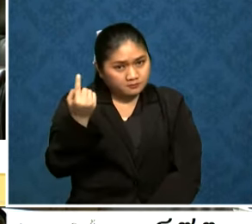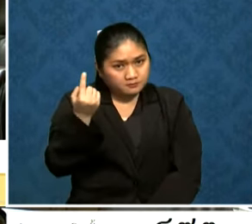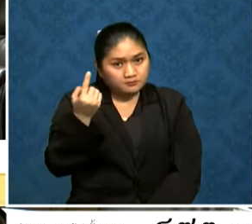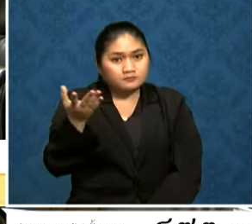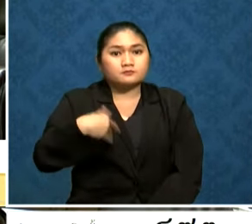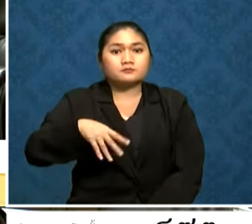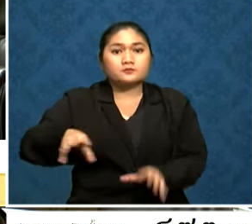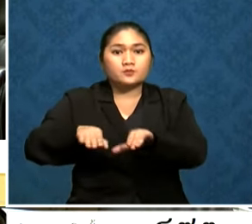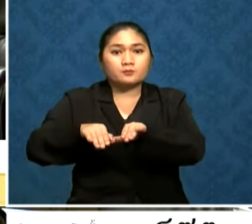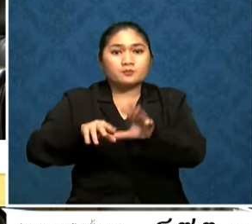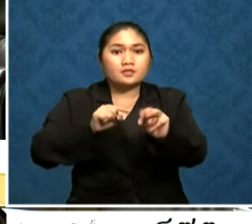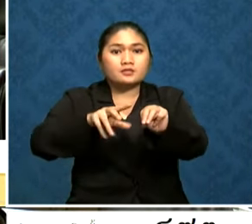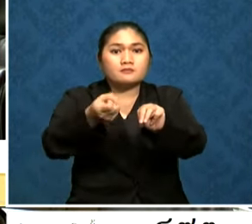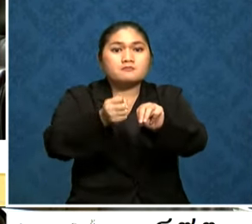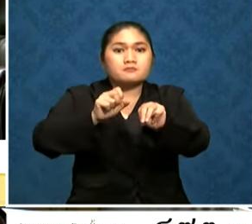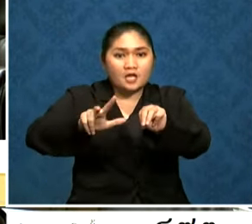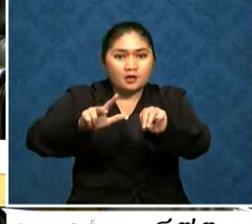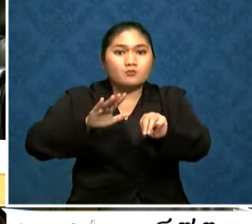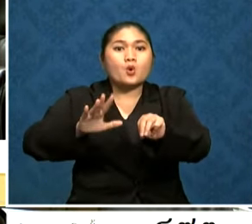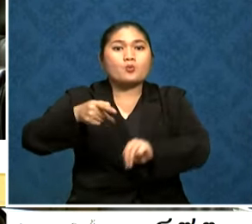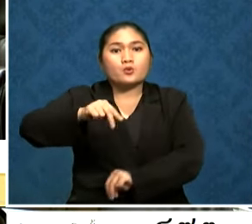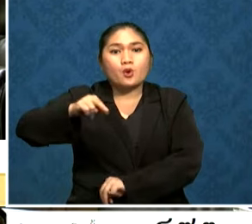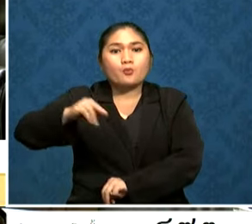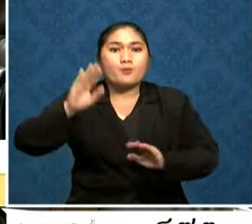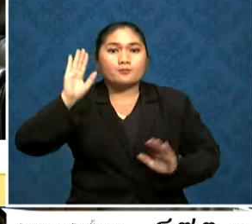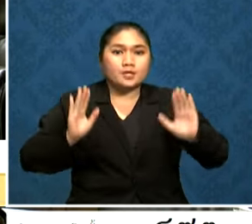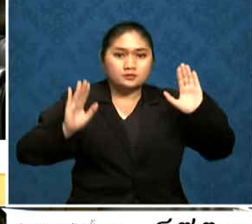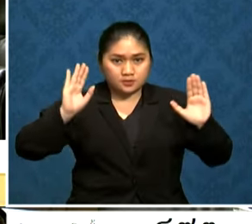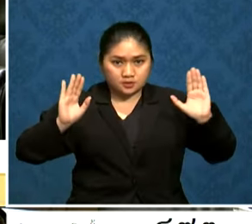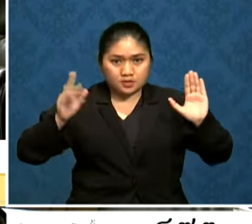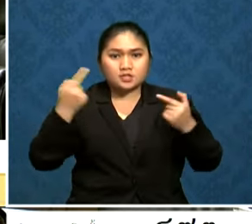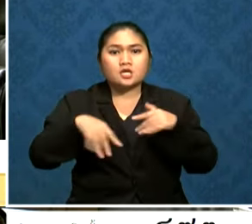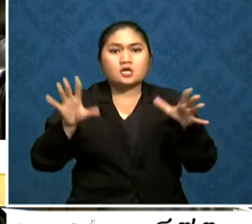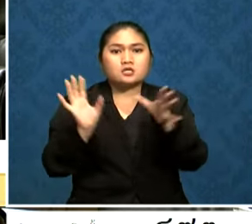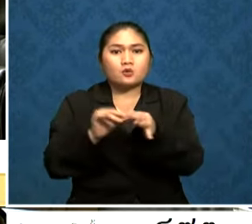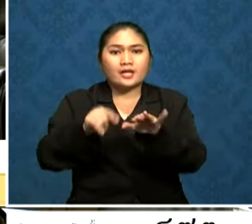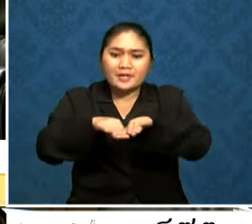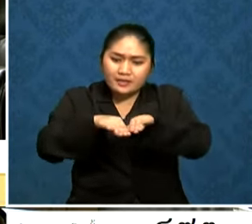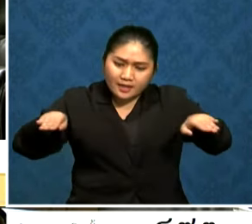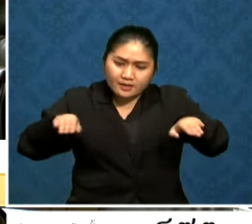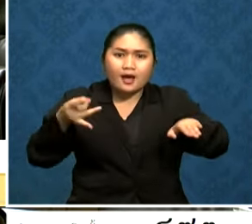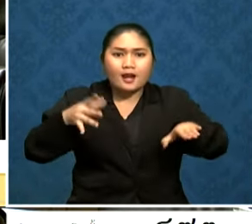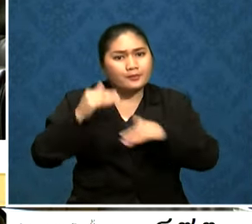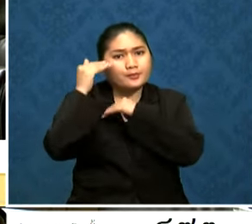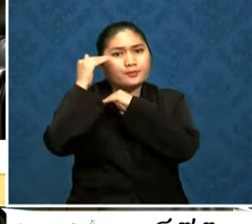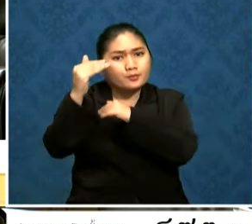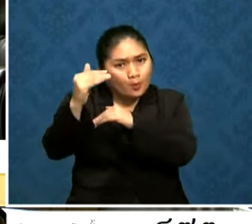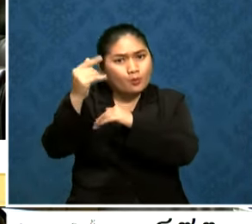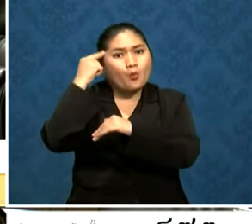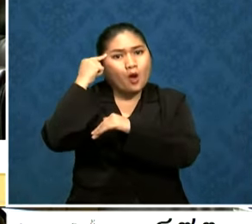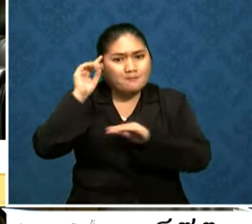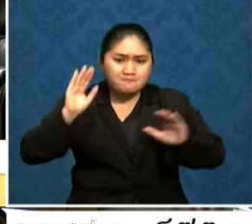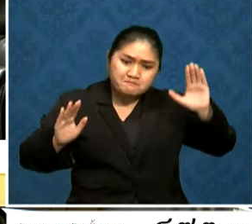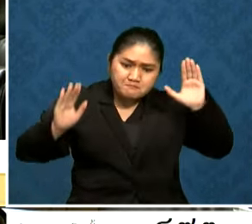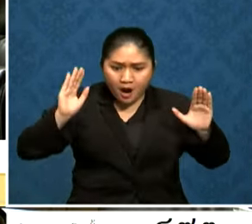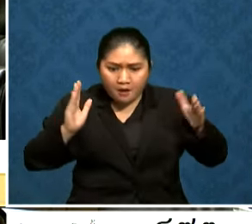่วน มาตร 13ของพร.ประชาติที่เกี่ยวกัว่าเราจะใช้เกล่หร satisfactionในการมากำหนดวาปชาติ